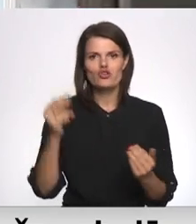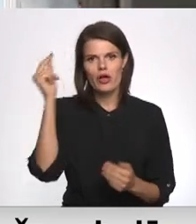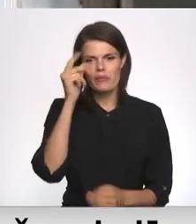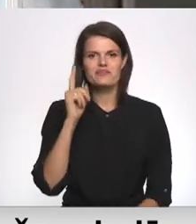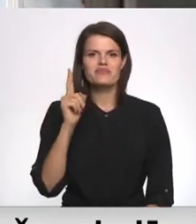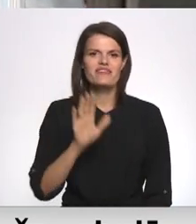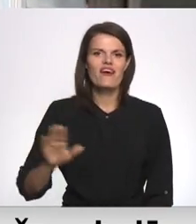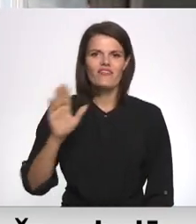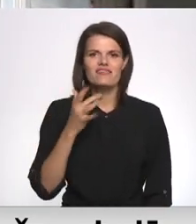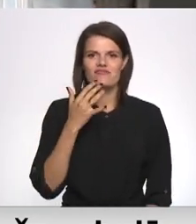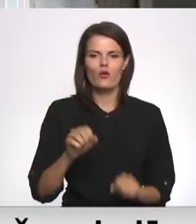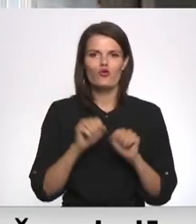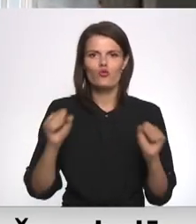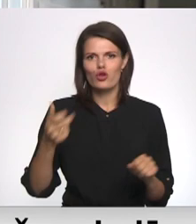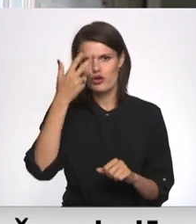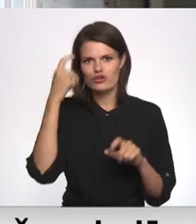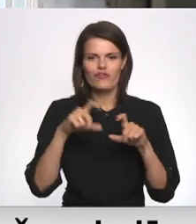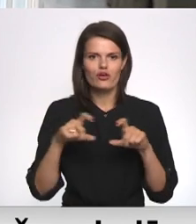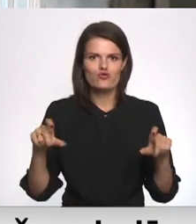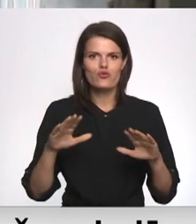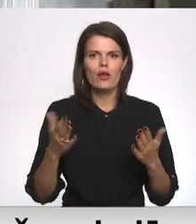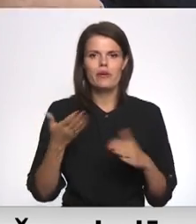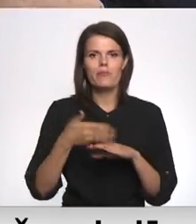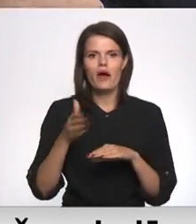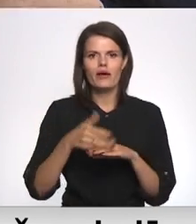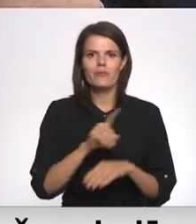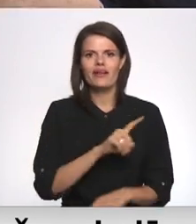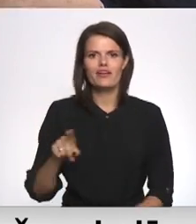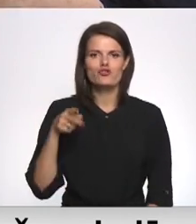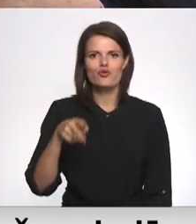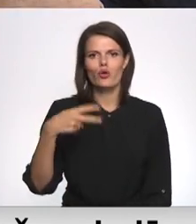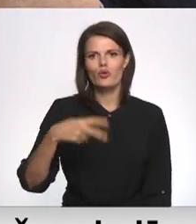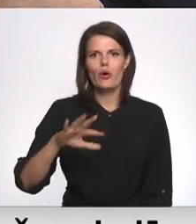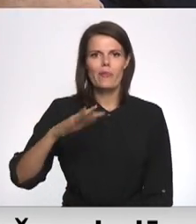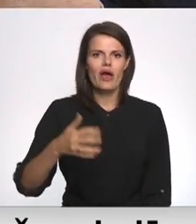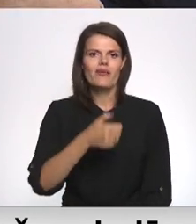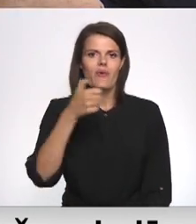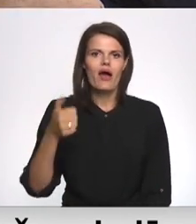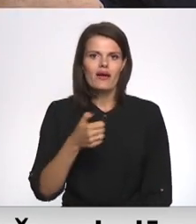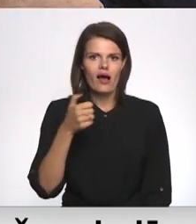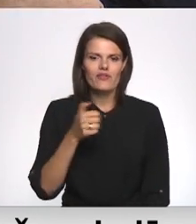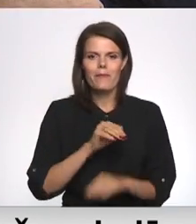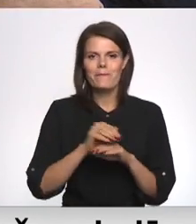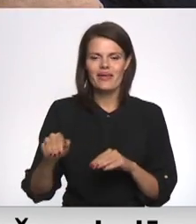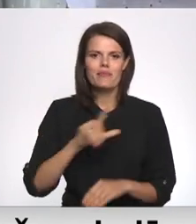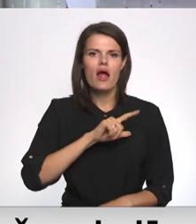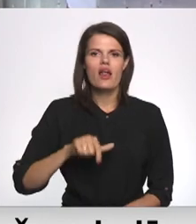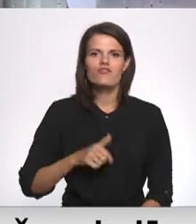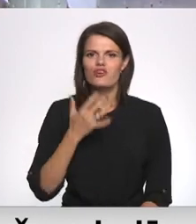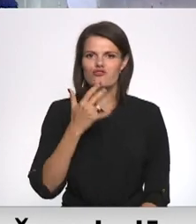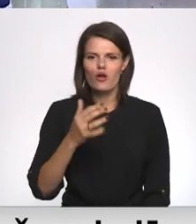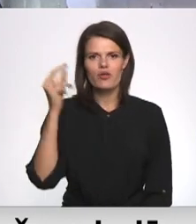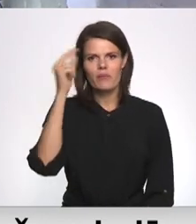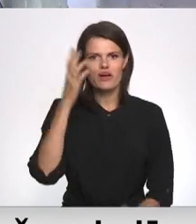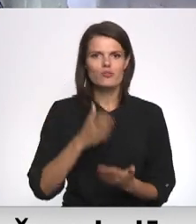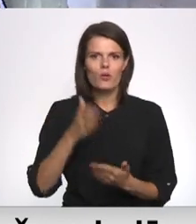valsts valodā nodrošina vidusskolās, bet pakāpeniski līdz 2025. Gadam pilnībā latviešu valodā